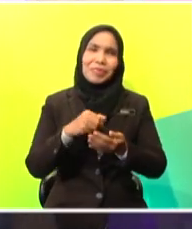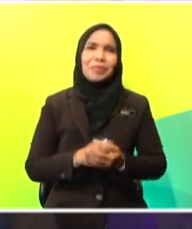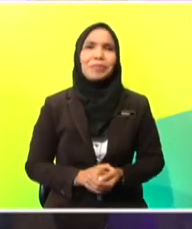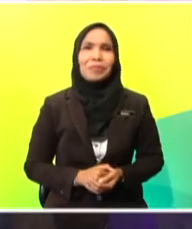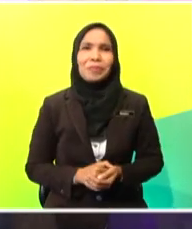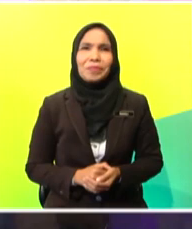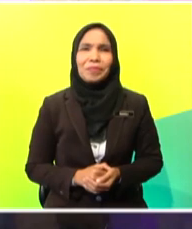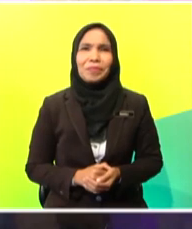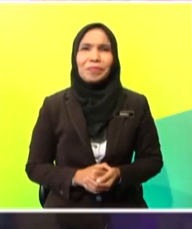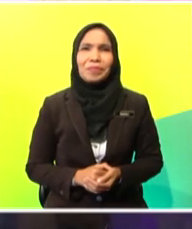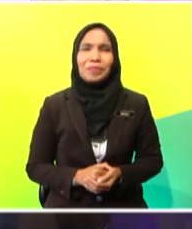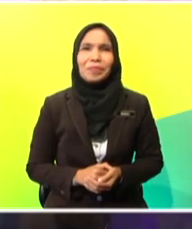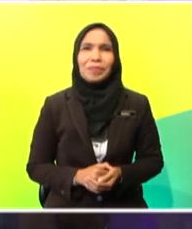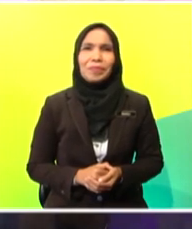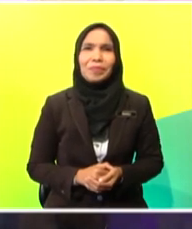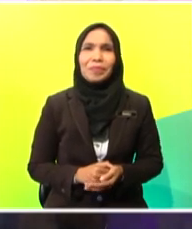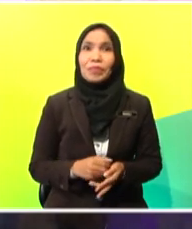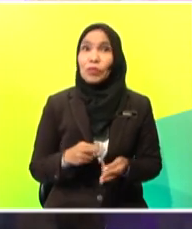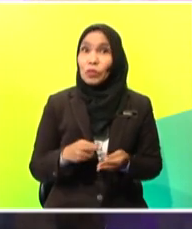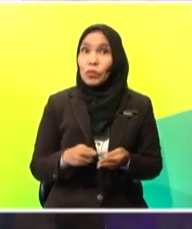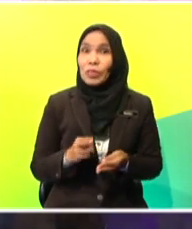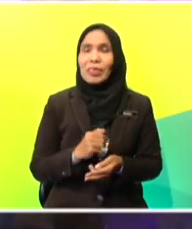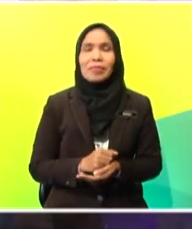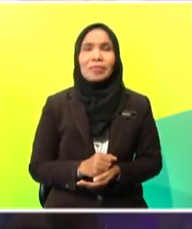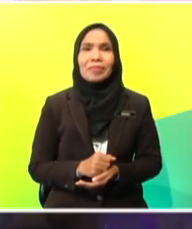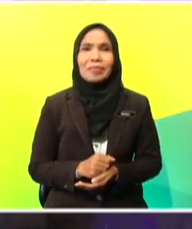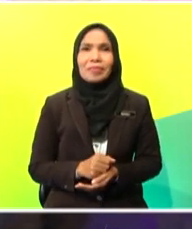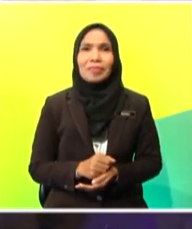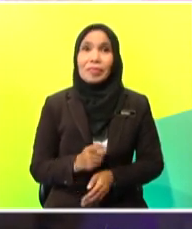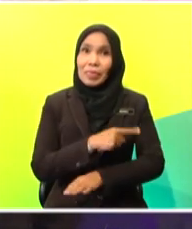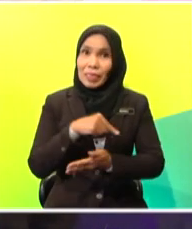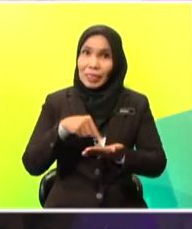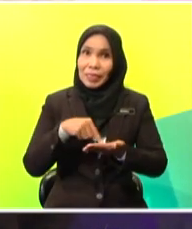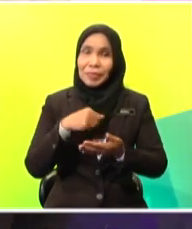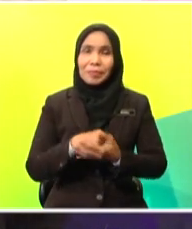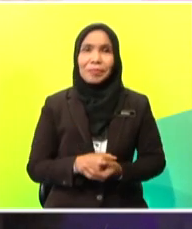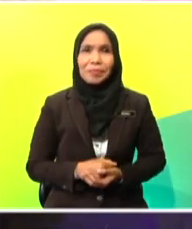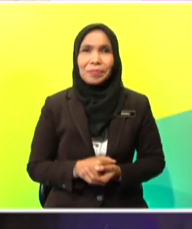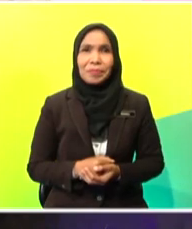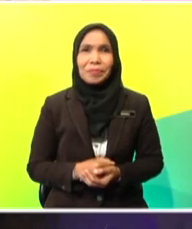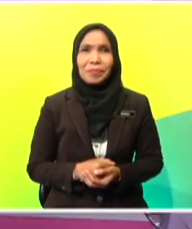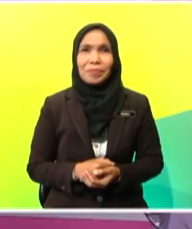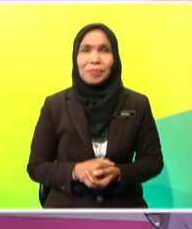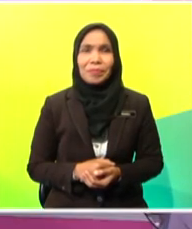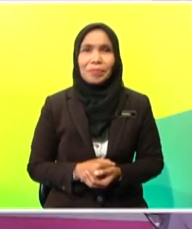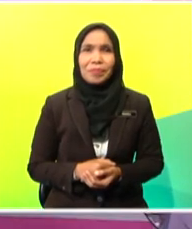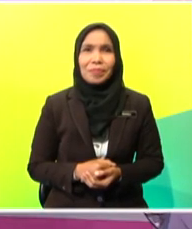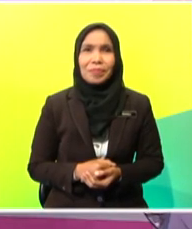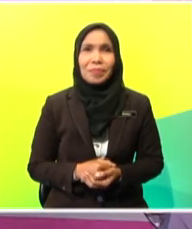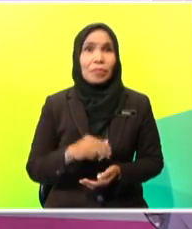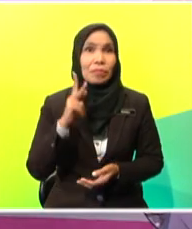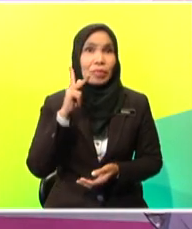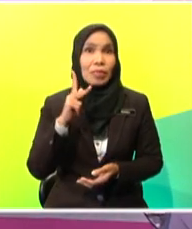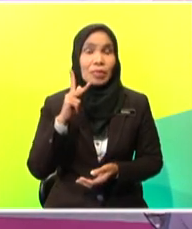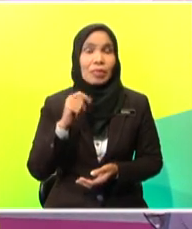Cibodas sedikit rumusan berkenaan dengan topik kita pada hari ini Swag Oke Alhamdulillah Kak Lina dah kenal